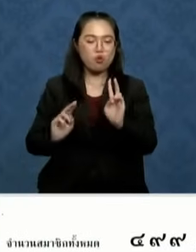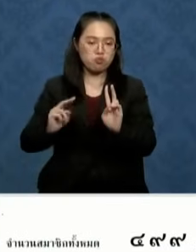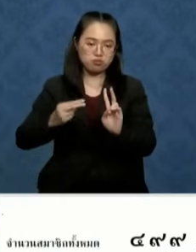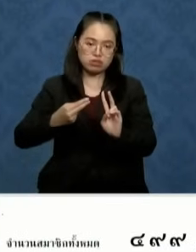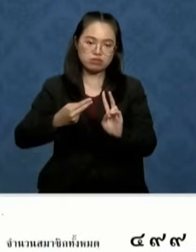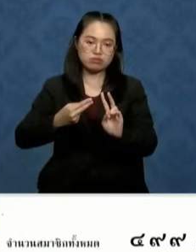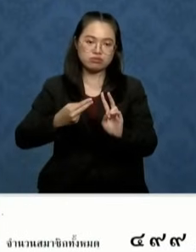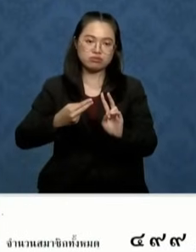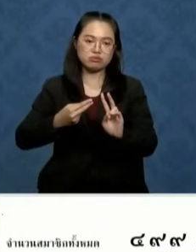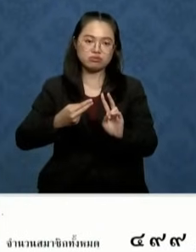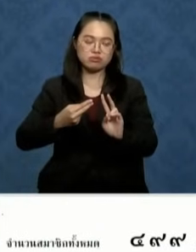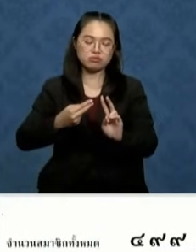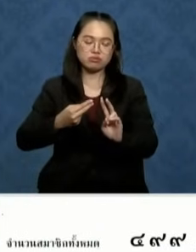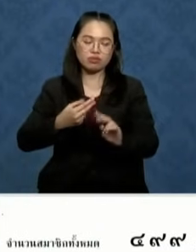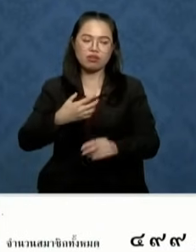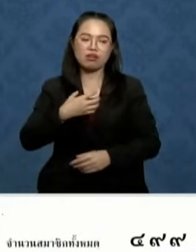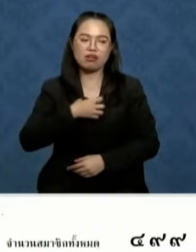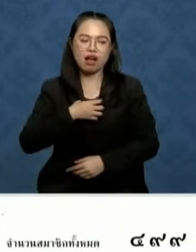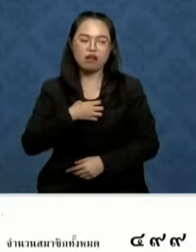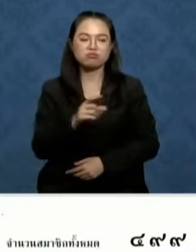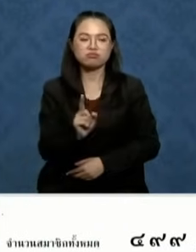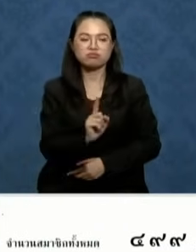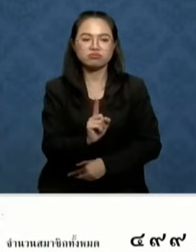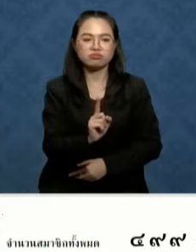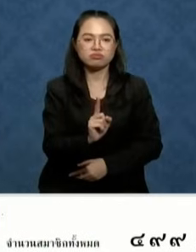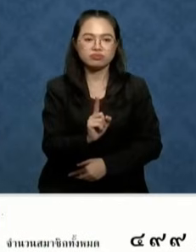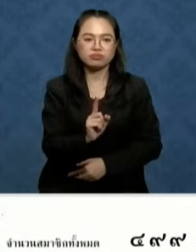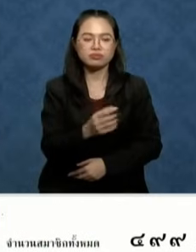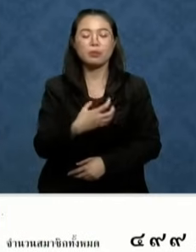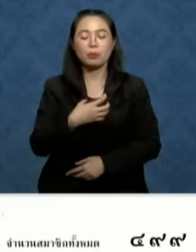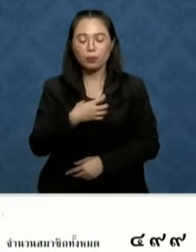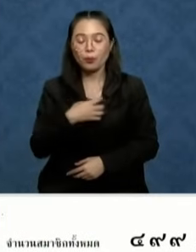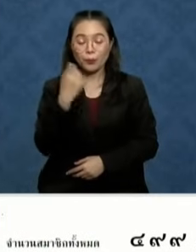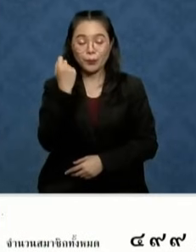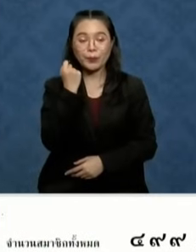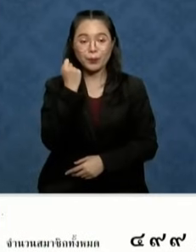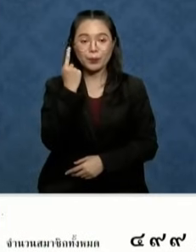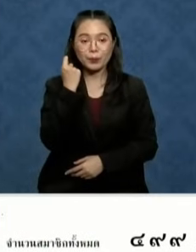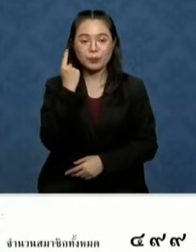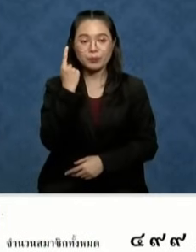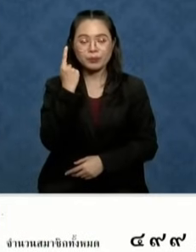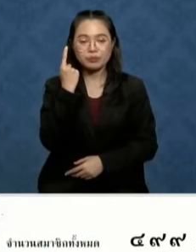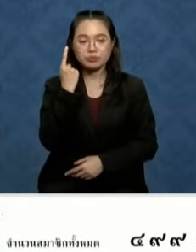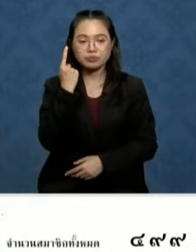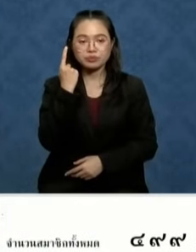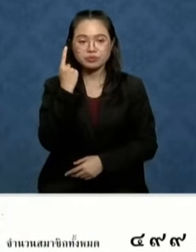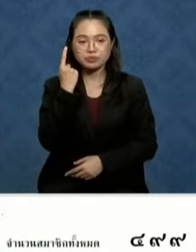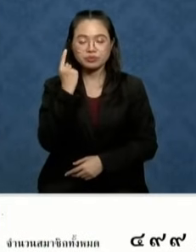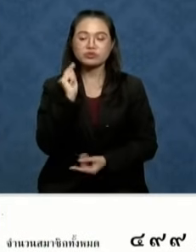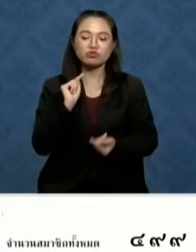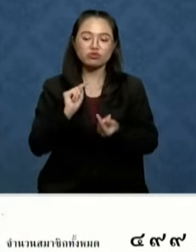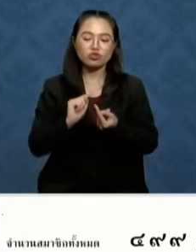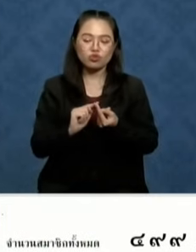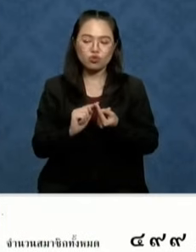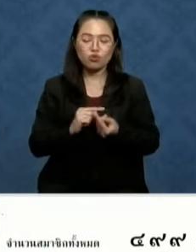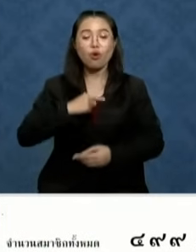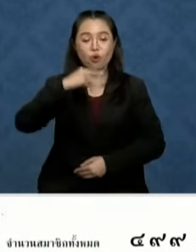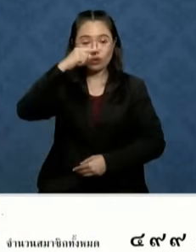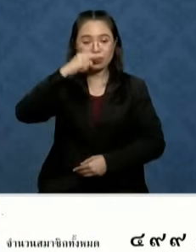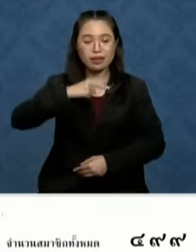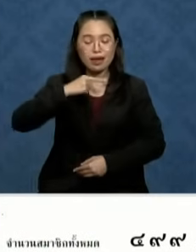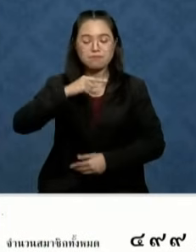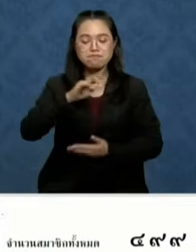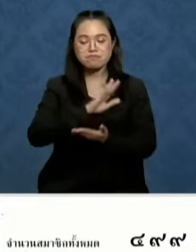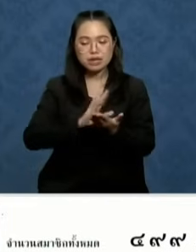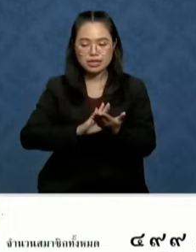ารพครับผมคิดว่าผมเข้าใจดีนะครับถึงจุดยืนและความลำบากของประเ